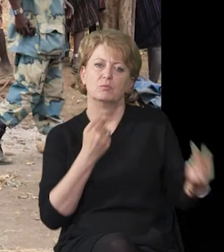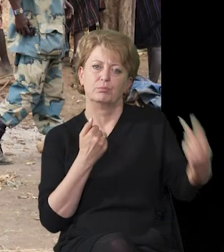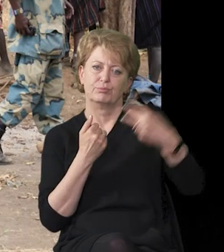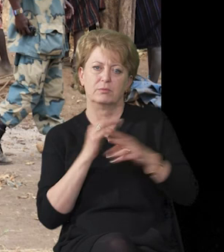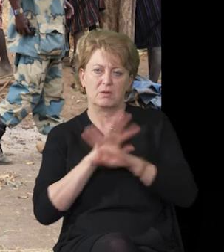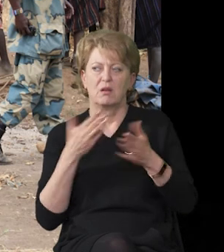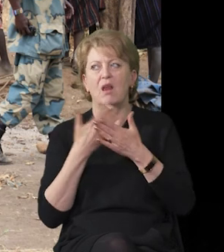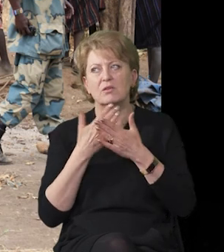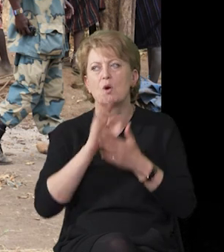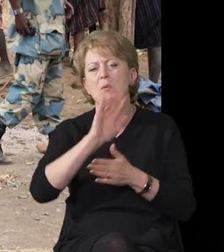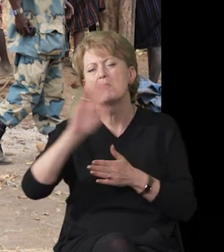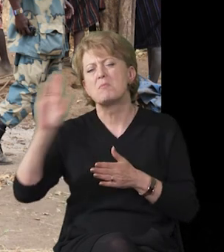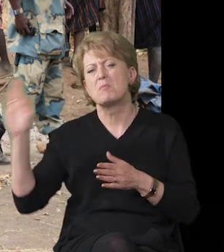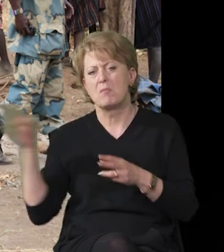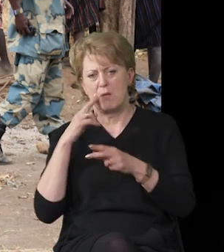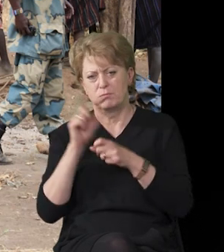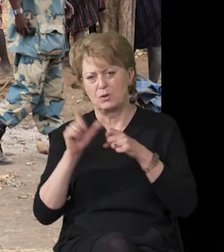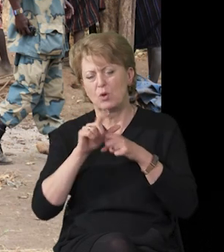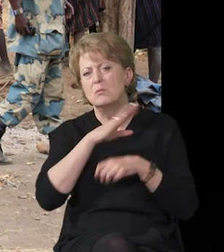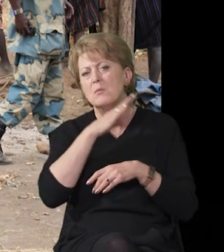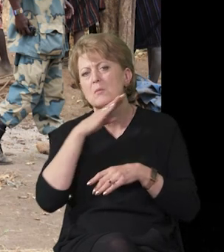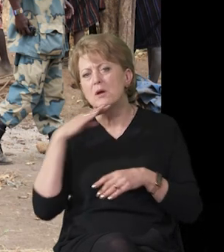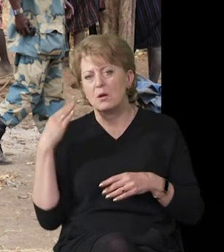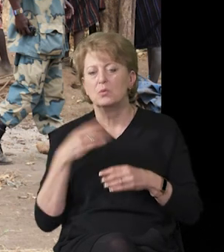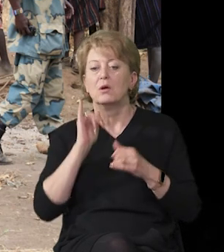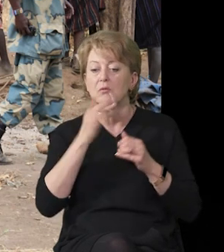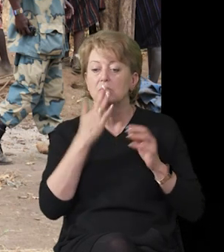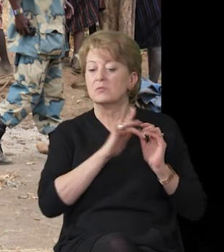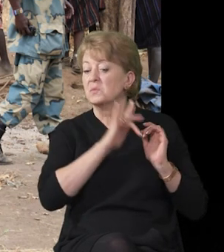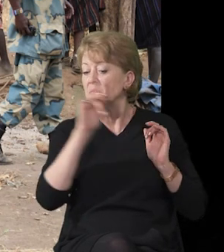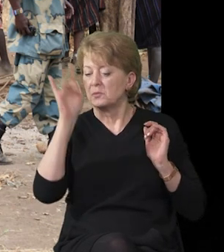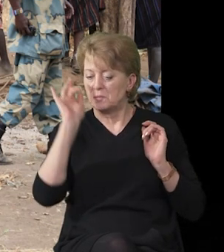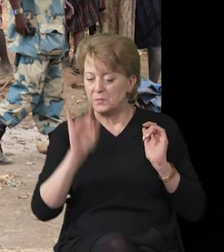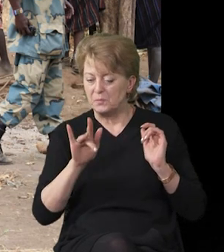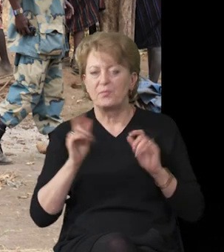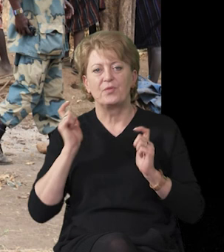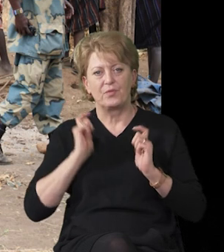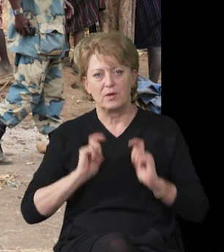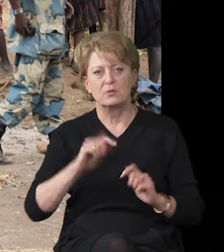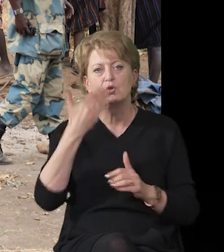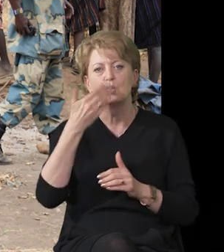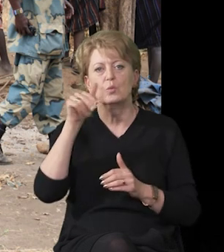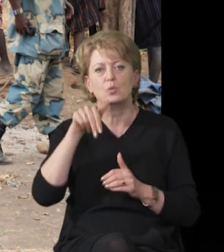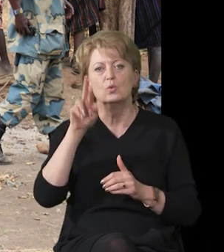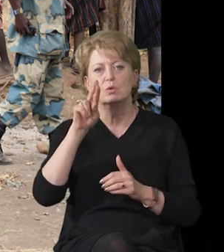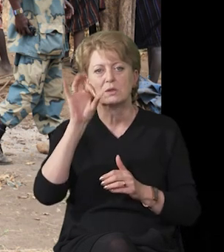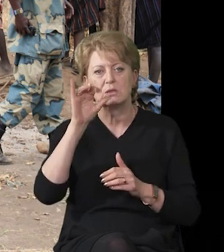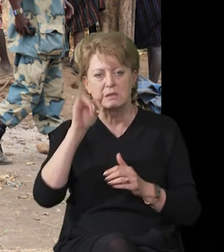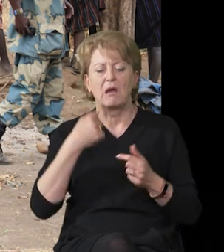tej broni jest tam bardzo dużo. A kiedy dojeżdża się do wioski Mursi, ja przyjechałem tam sam, ale tutaj na zdjęciu